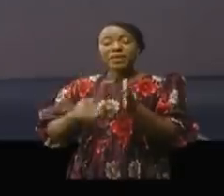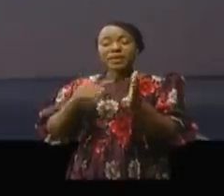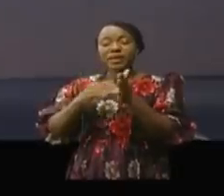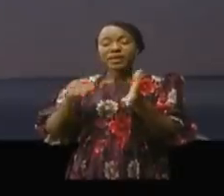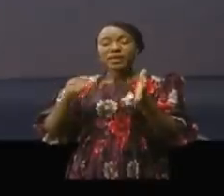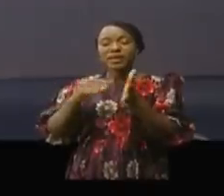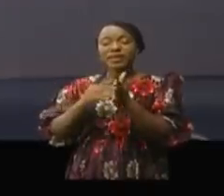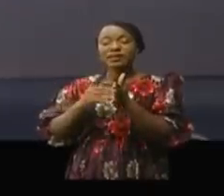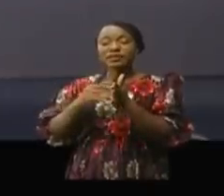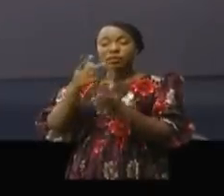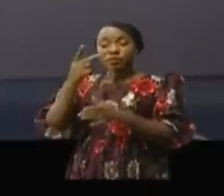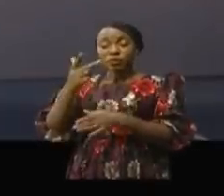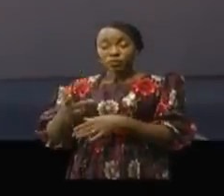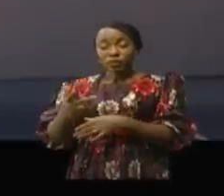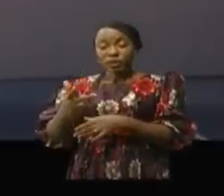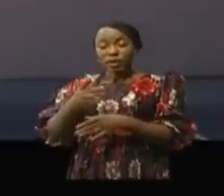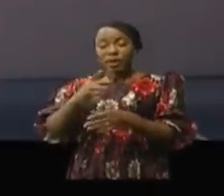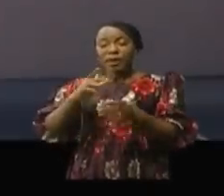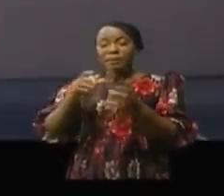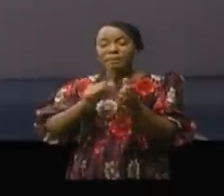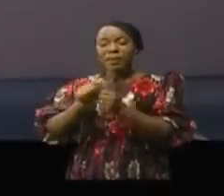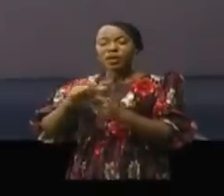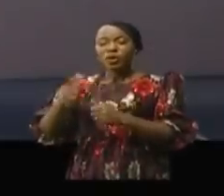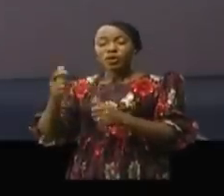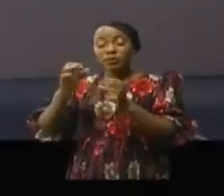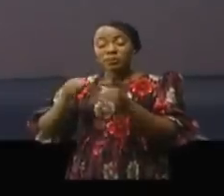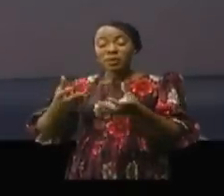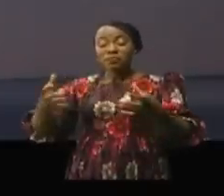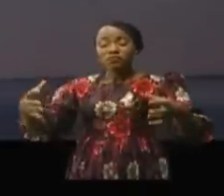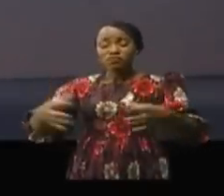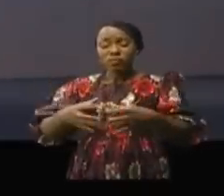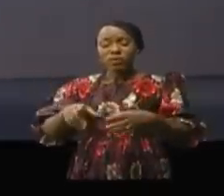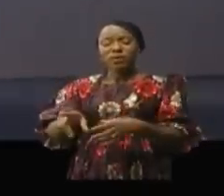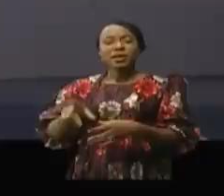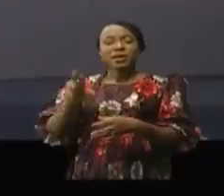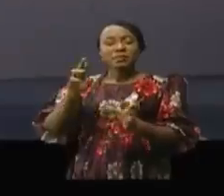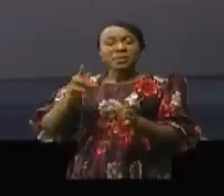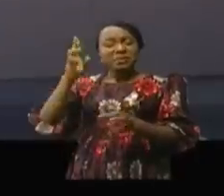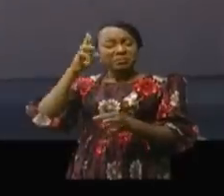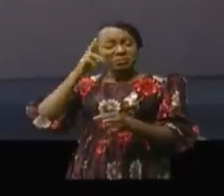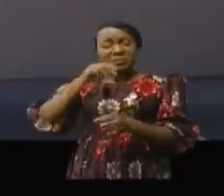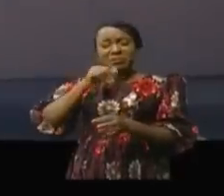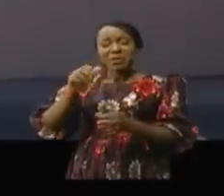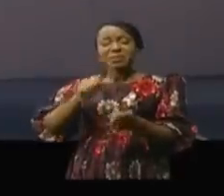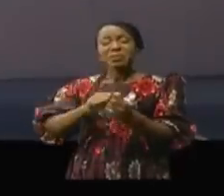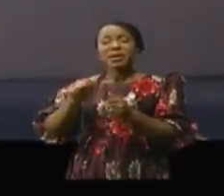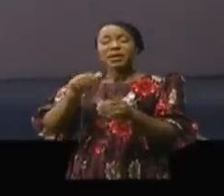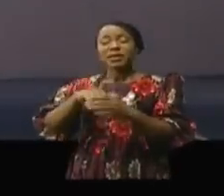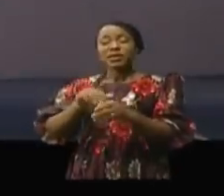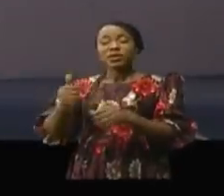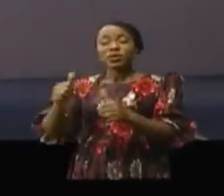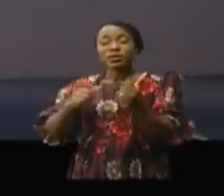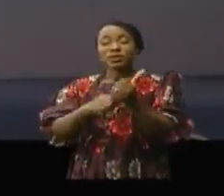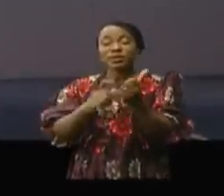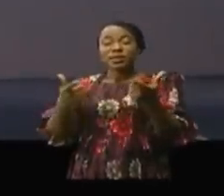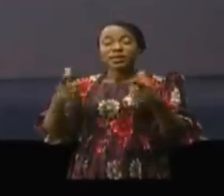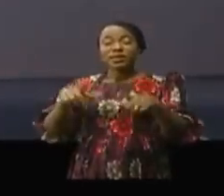onshore est resté confiné sans raison au bassin côtier du littoral